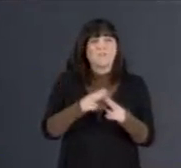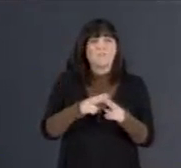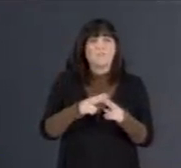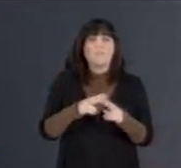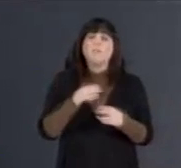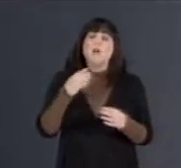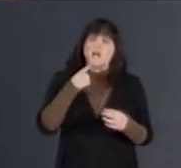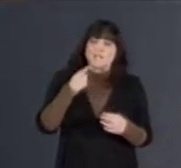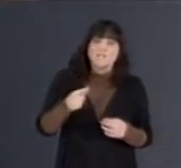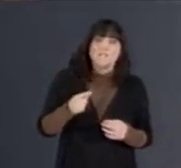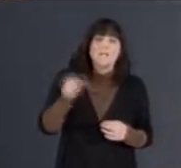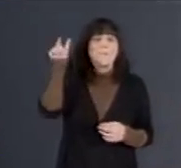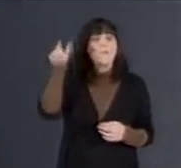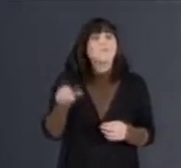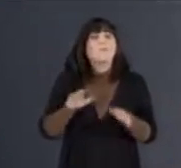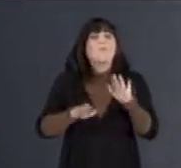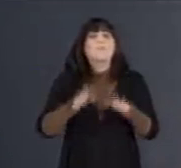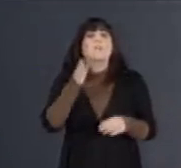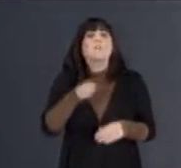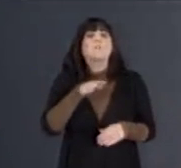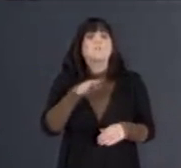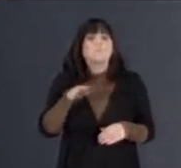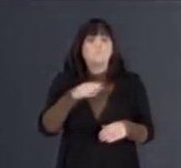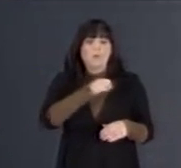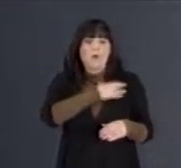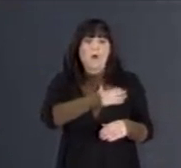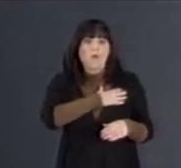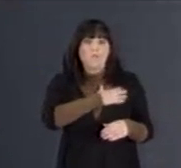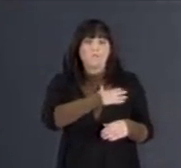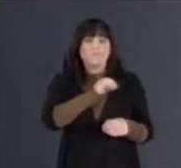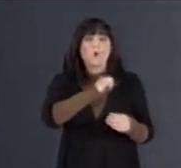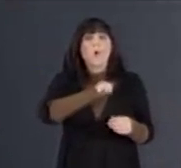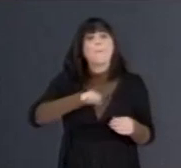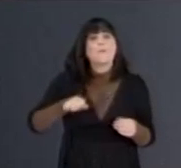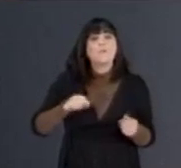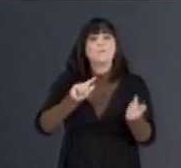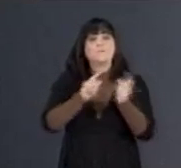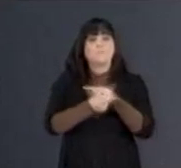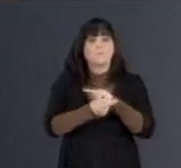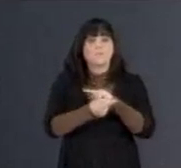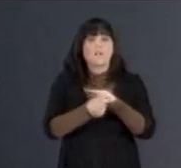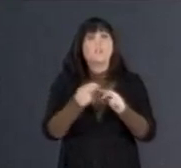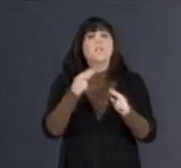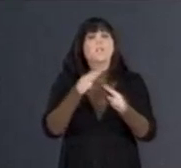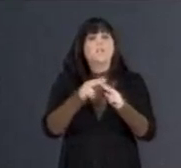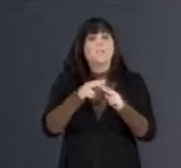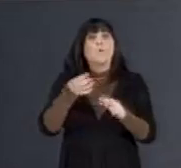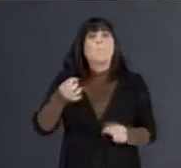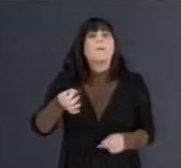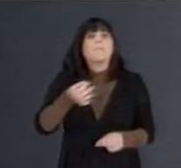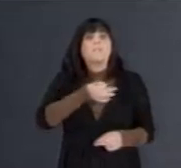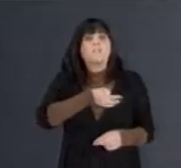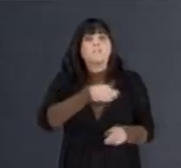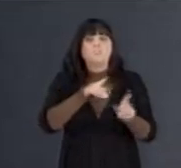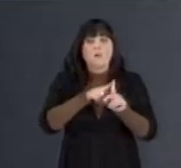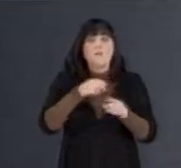raitu employees. Ros at avec attendu mout. Ta'am al-operacsona. Tiddullu' qarbu. Ta'an njowığımız, tha'an krall DCYou-battaria nixель takiewam I Dani. Tak,